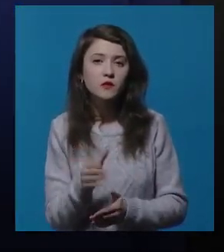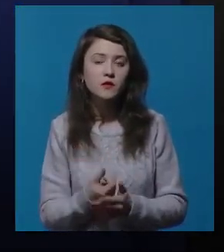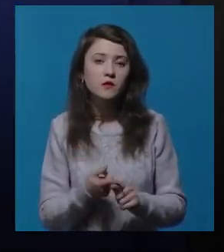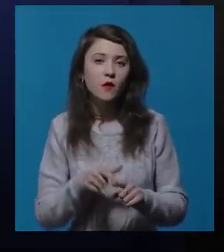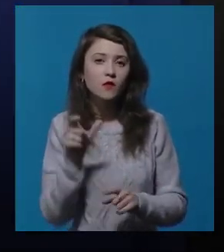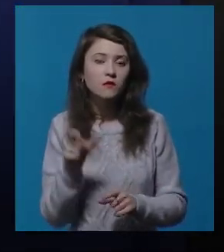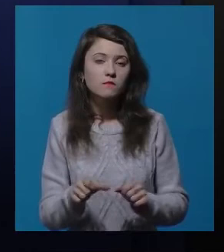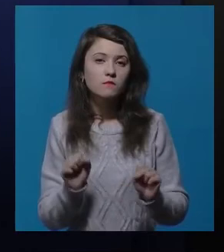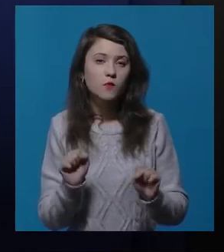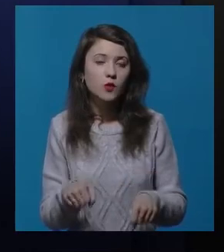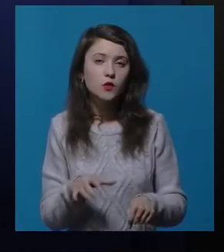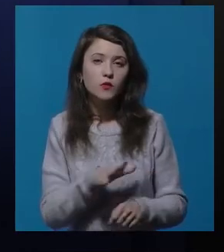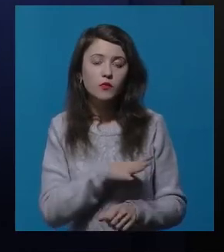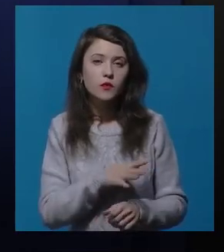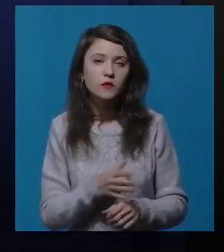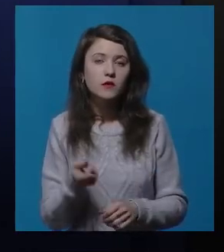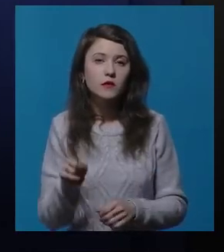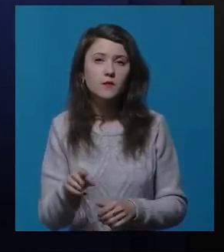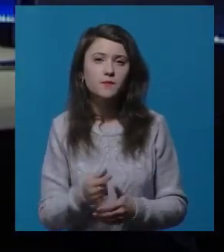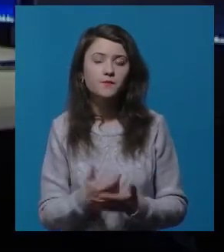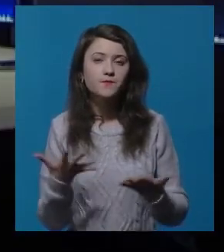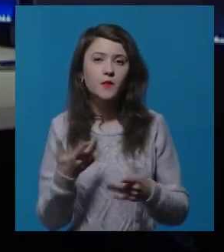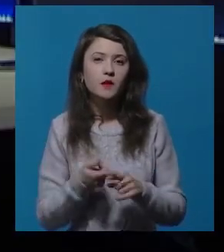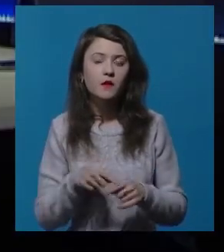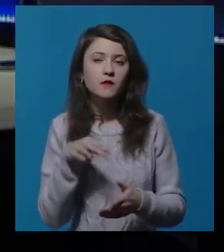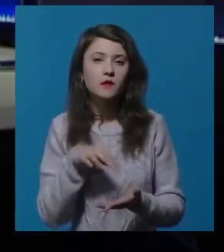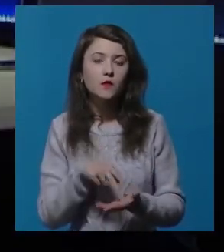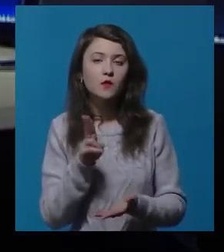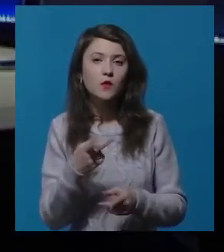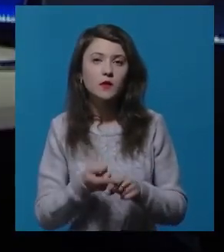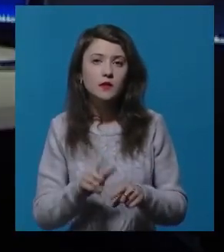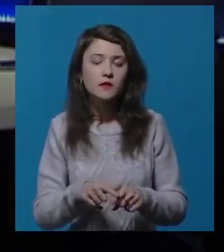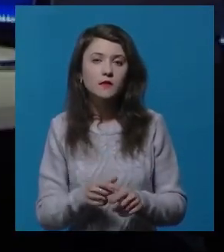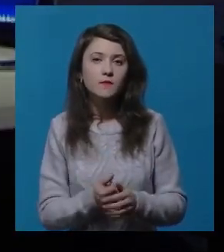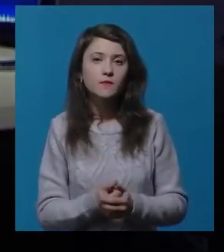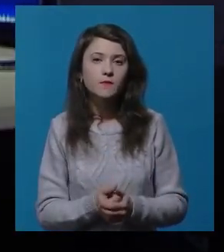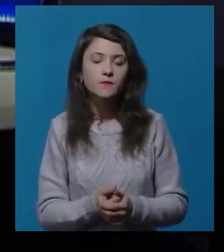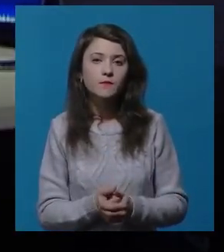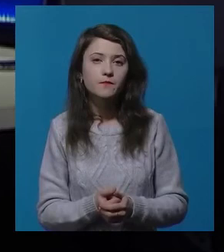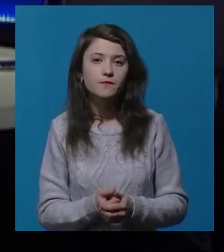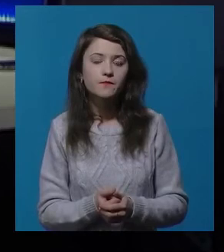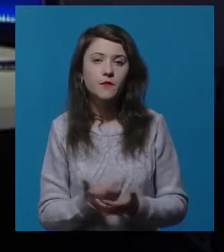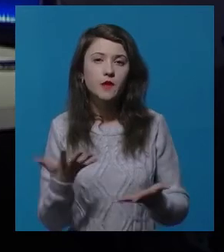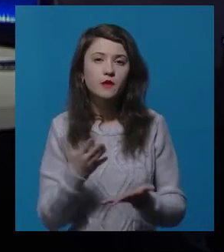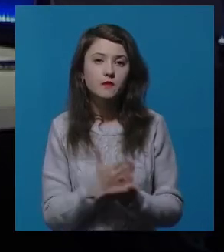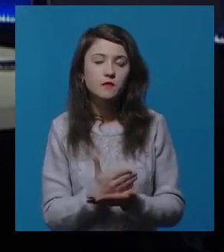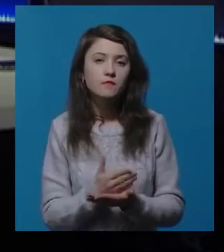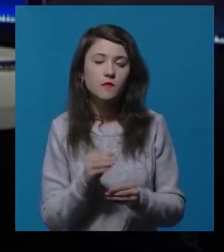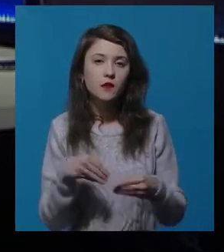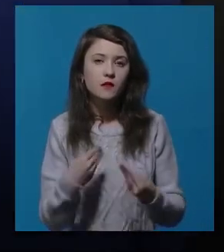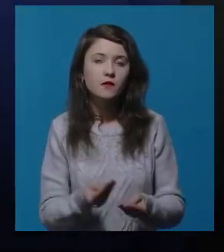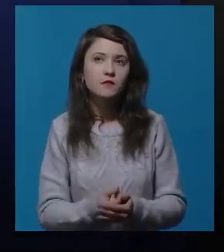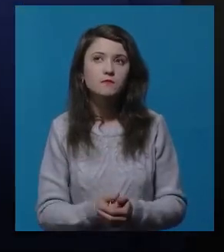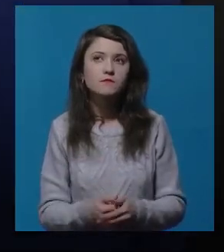може бути і тим, якщо це встановлено, хто це, хто, ким він є, звичайно, надається.